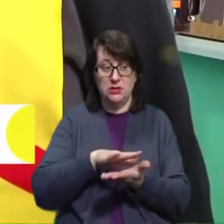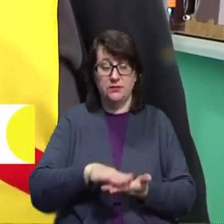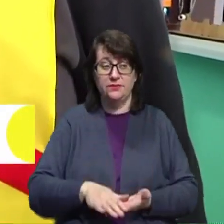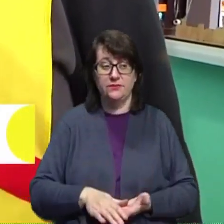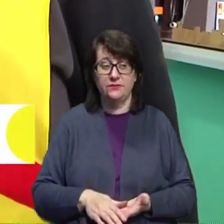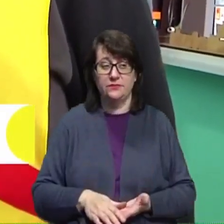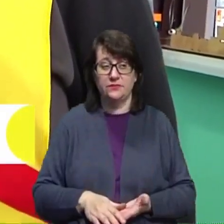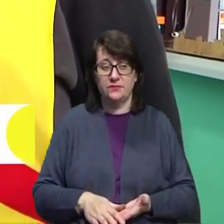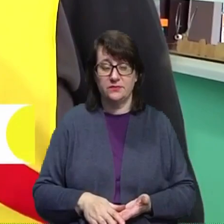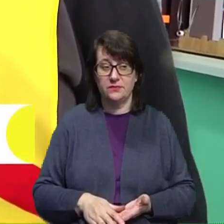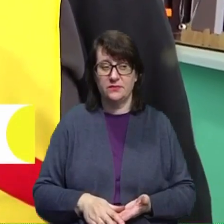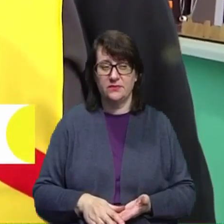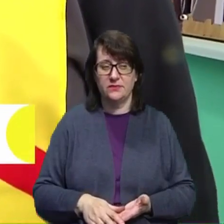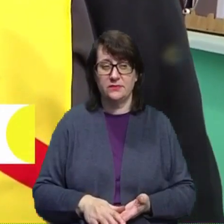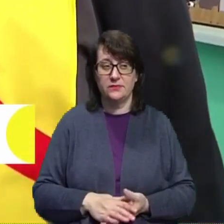тісту.